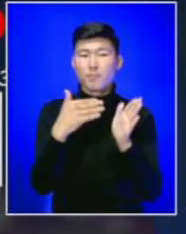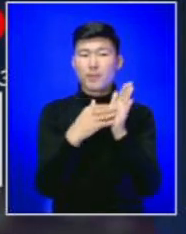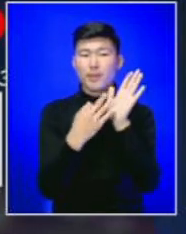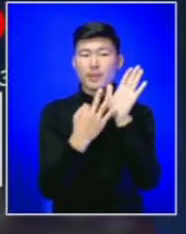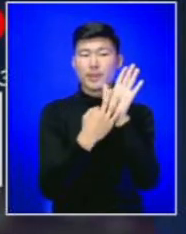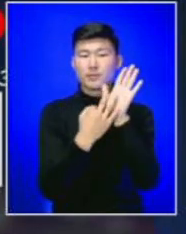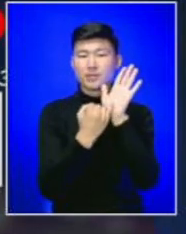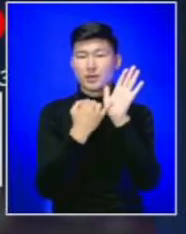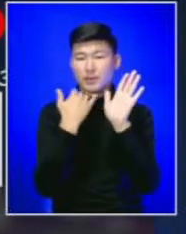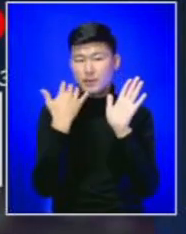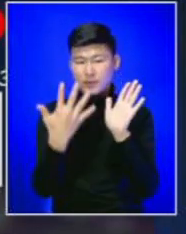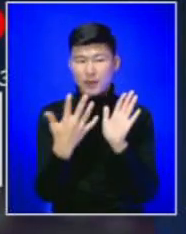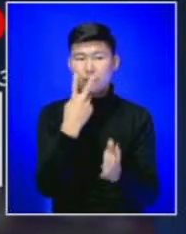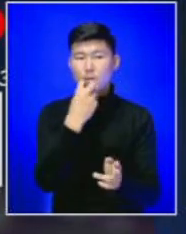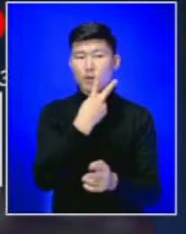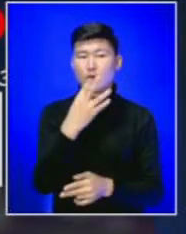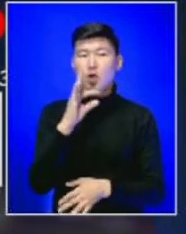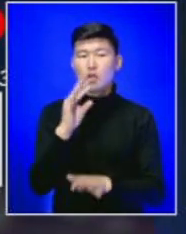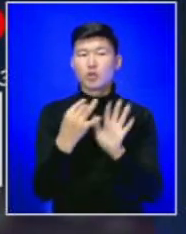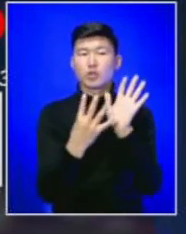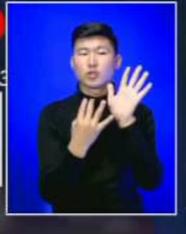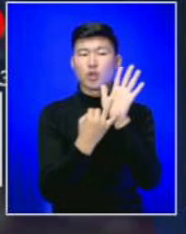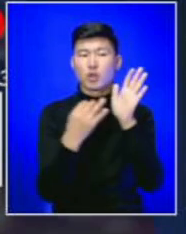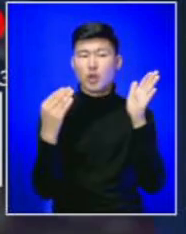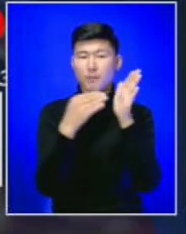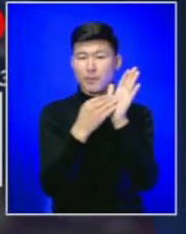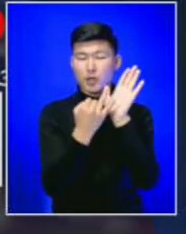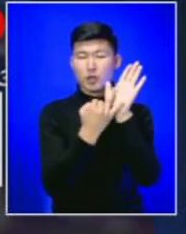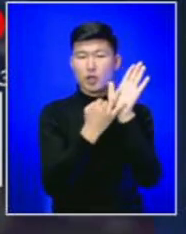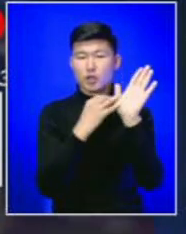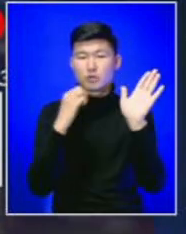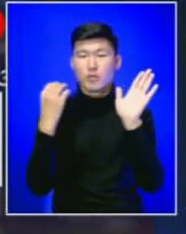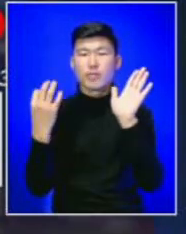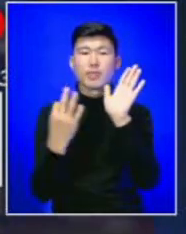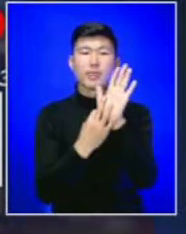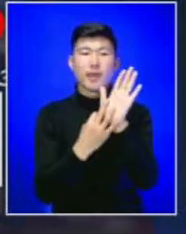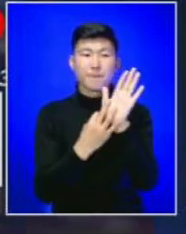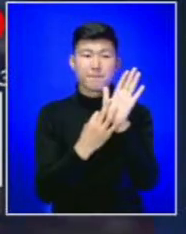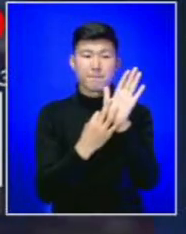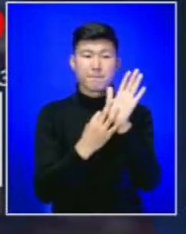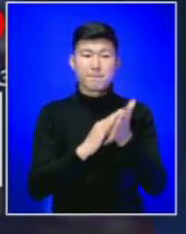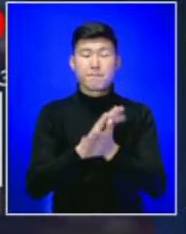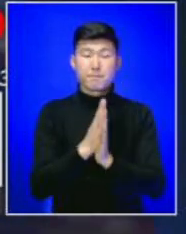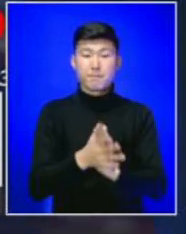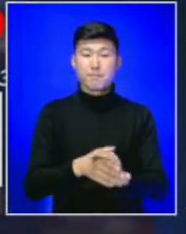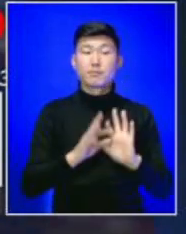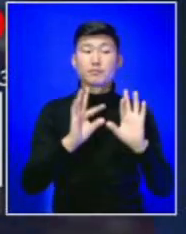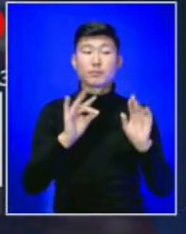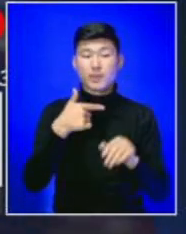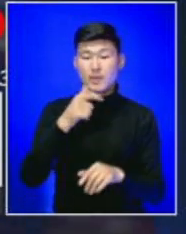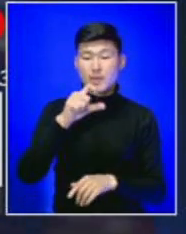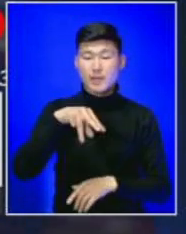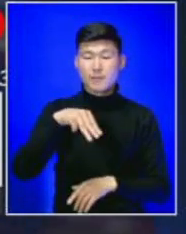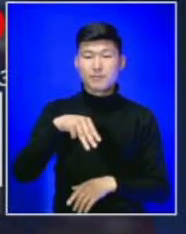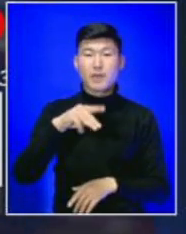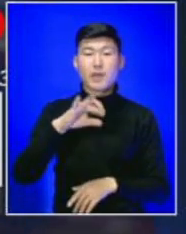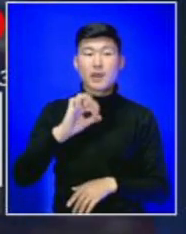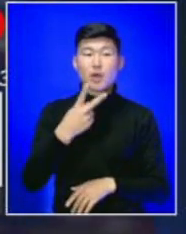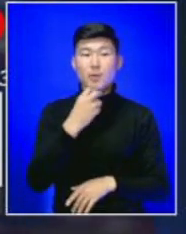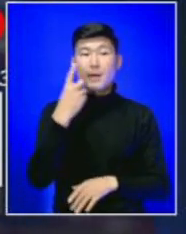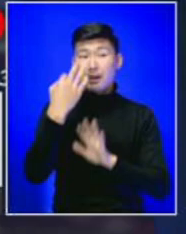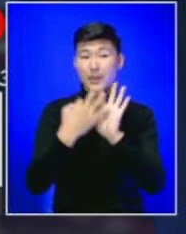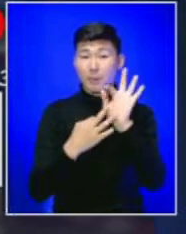3865, 2022 онд 7708 болж нэмэгдэж байна. Энэхүү энэ төрлийн гэмтрийг 2018 онтай